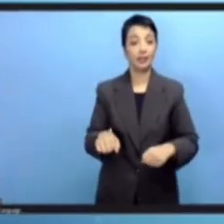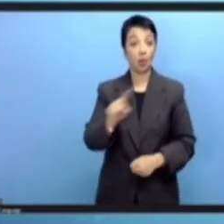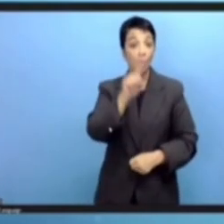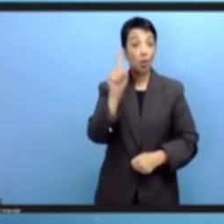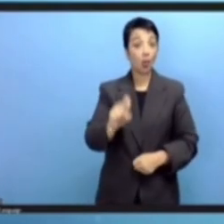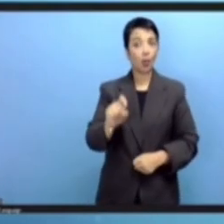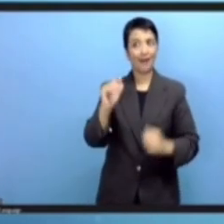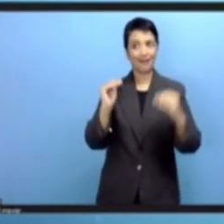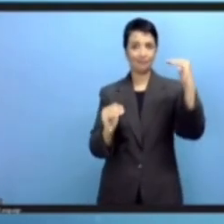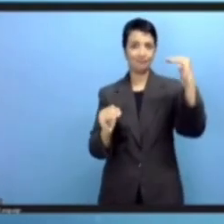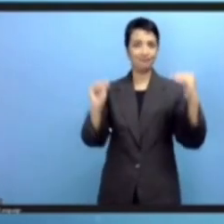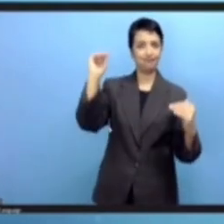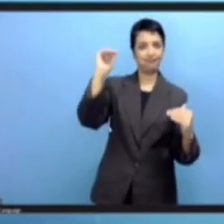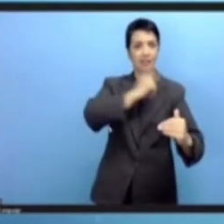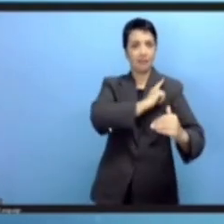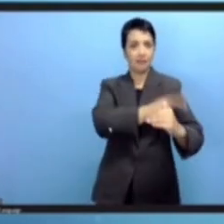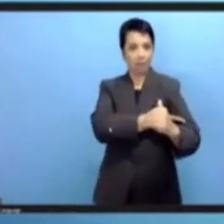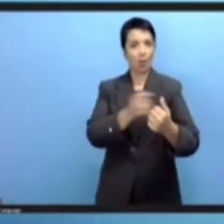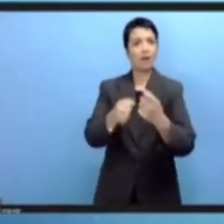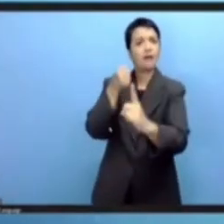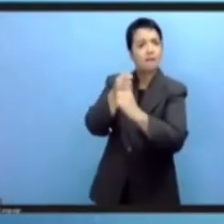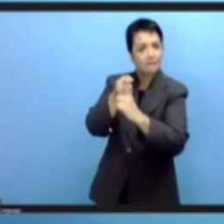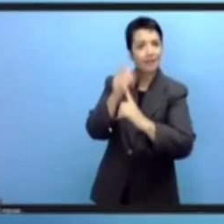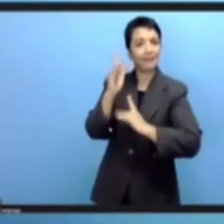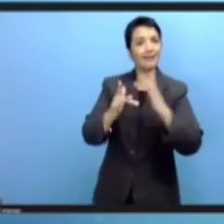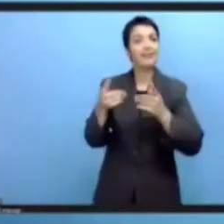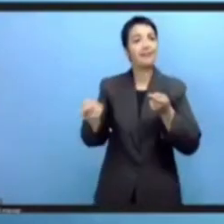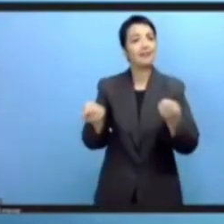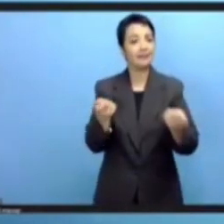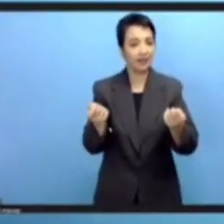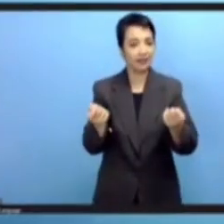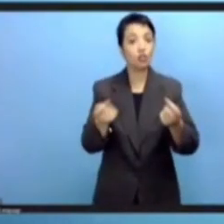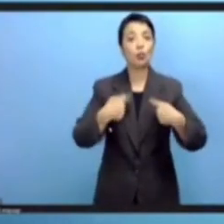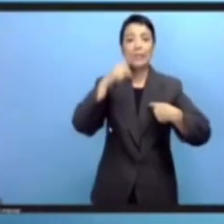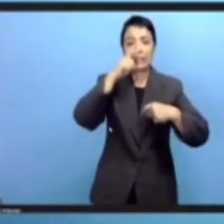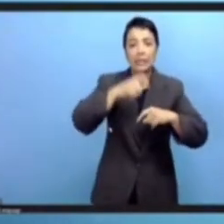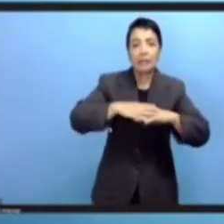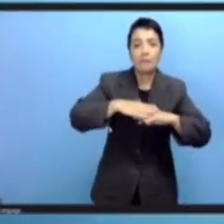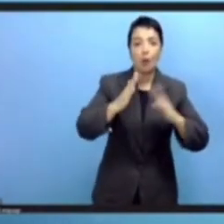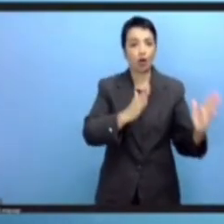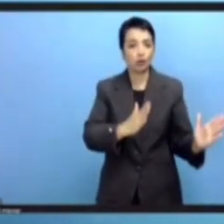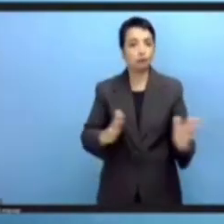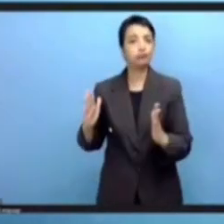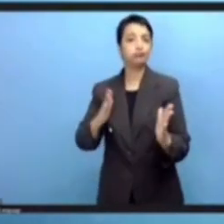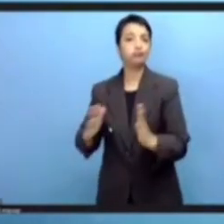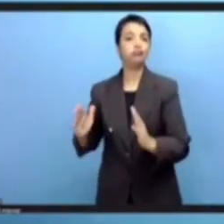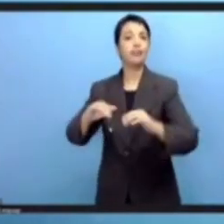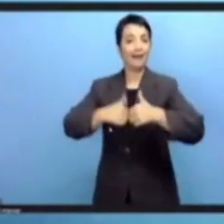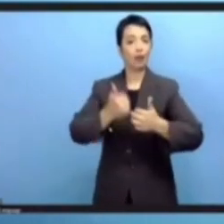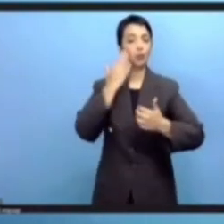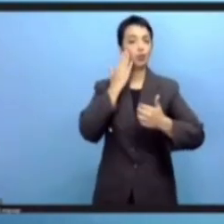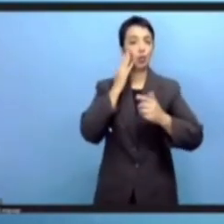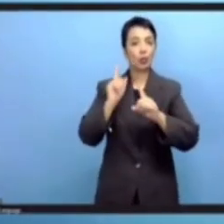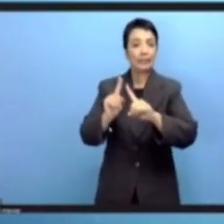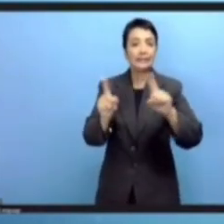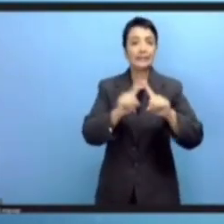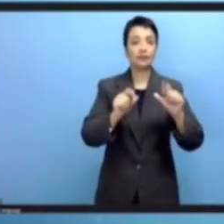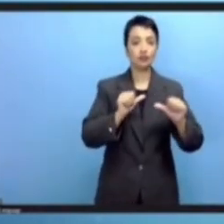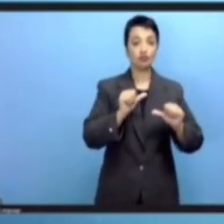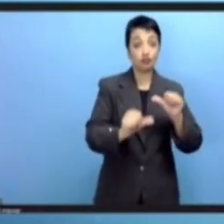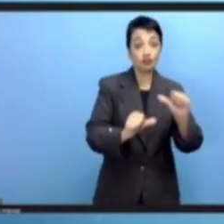processus. La gouvernance de l'Internet devrait être homogénéisée en s'appuyant sur des actions